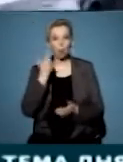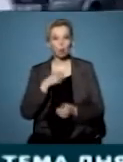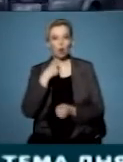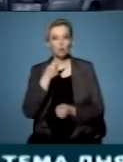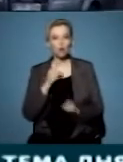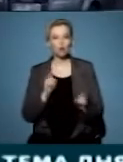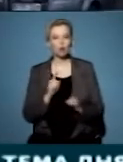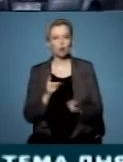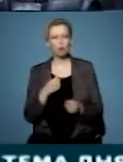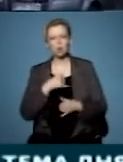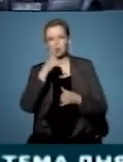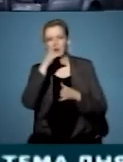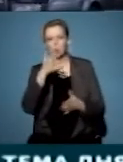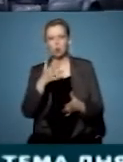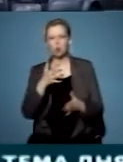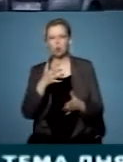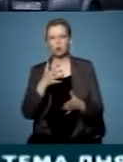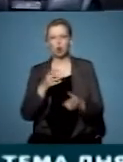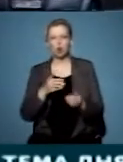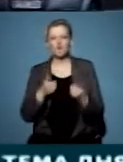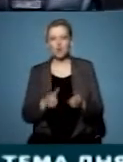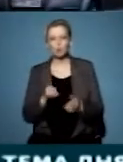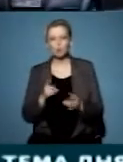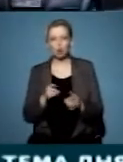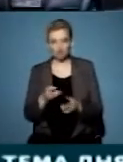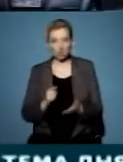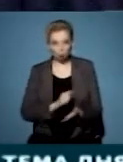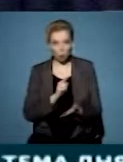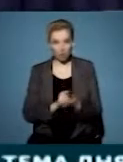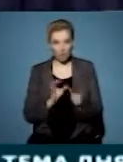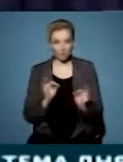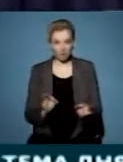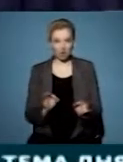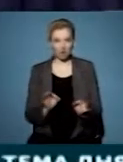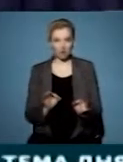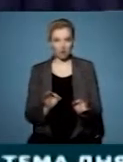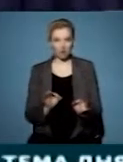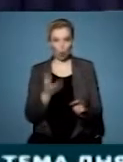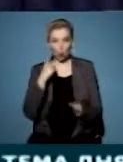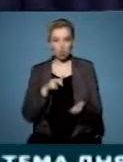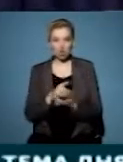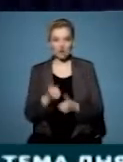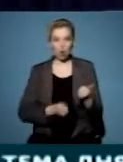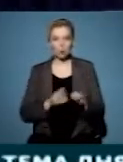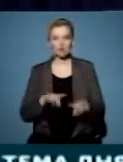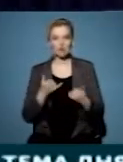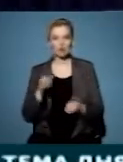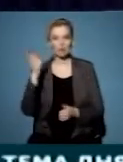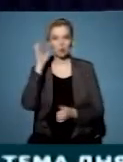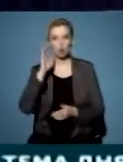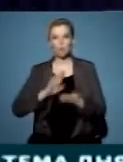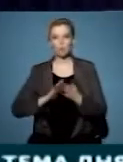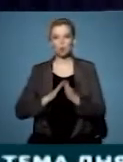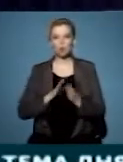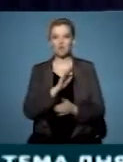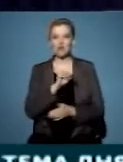говорять, що ну от ми не можемо випустити ту кількість, ну ви ж зобов'язалися, правда, коли йшли на конкурс? От давайте зараз послухаємо позицію